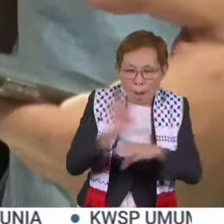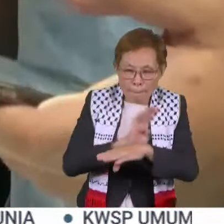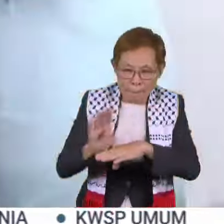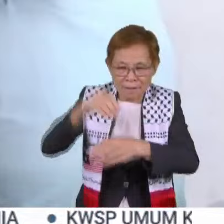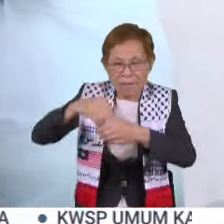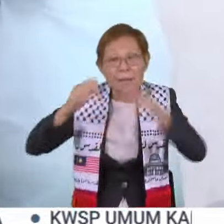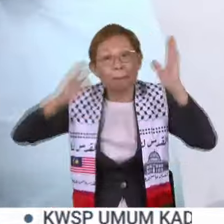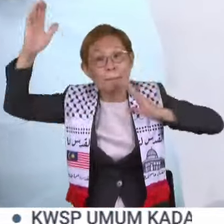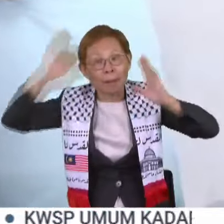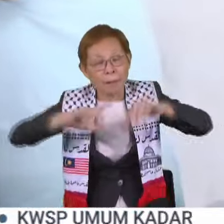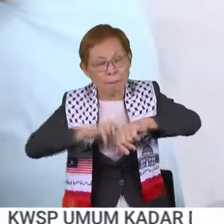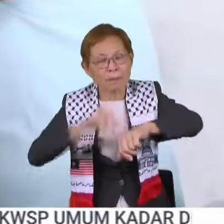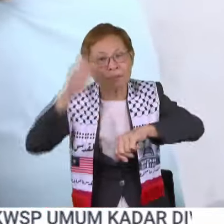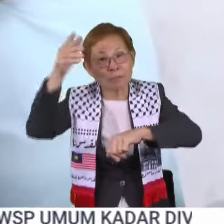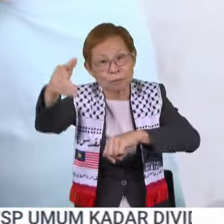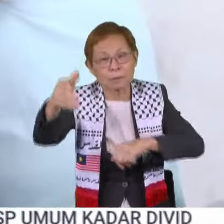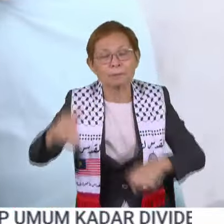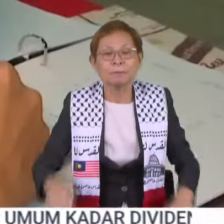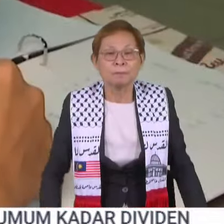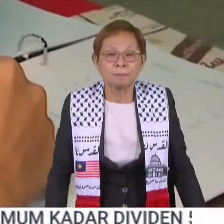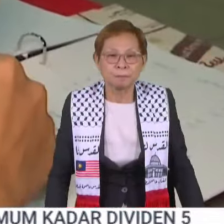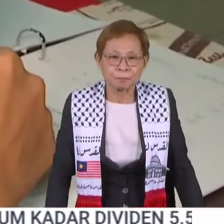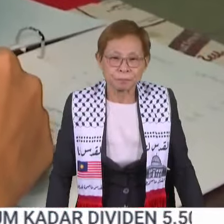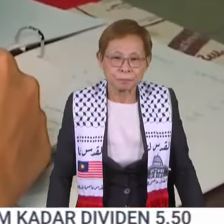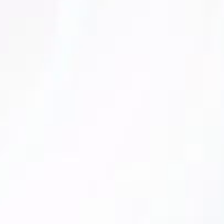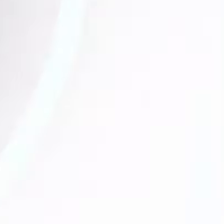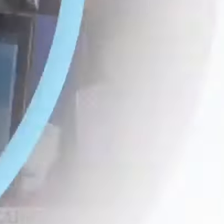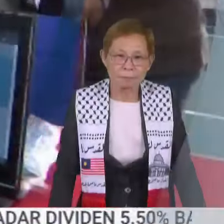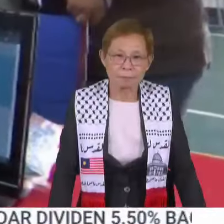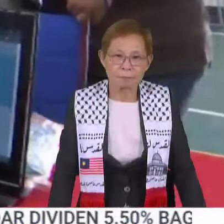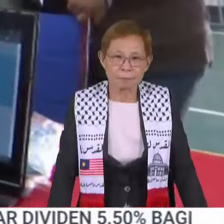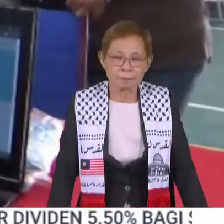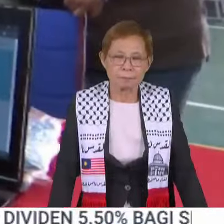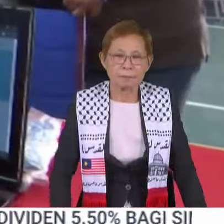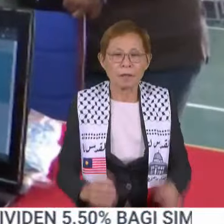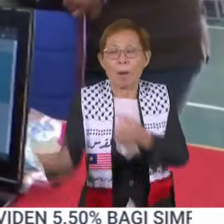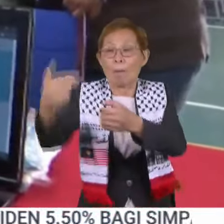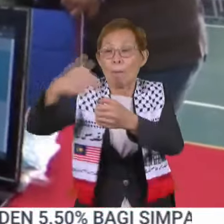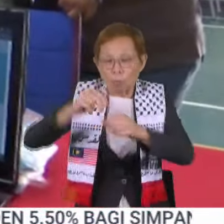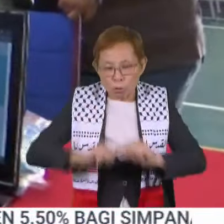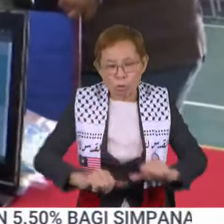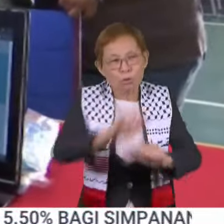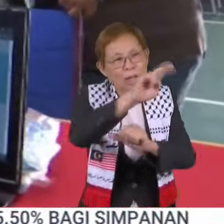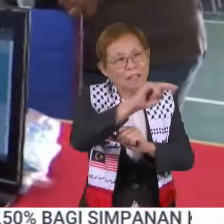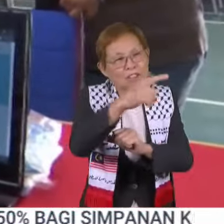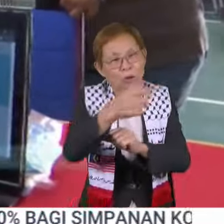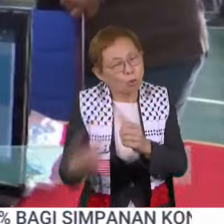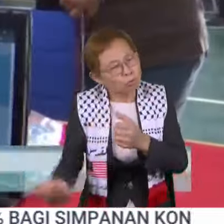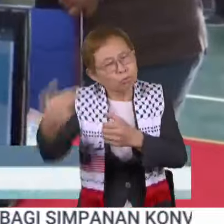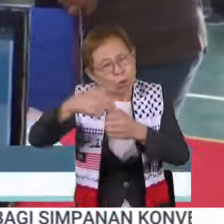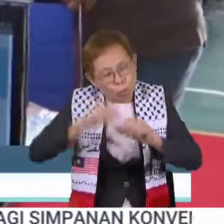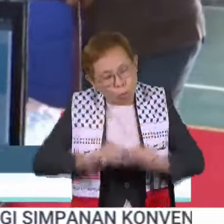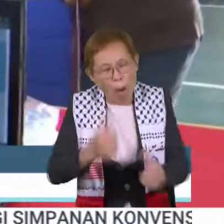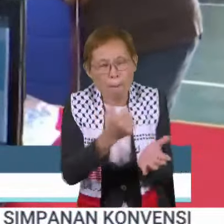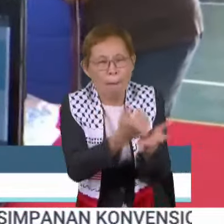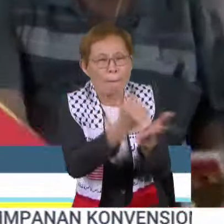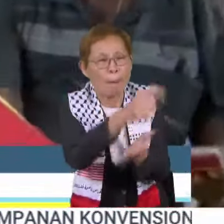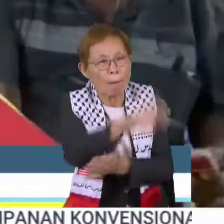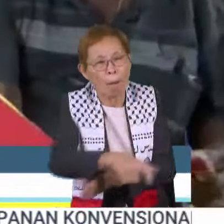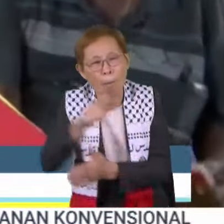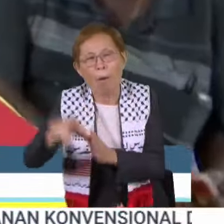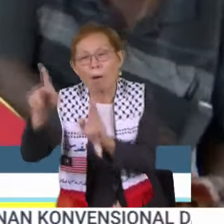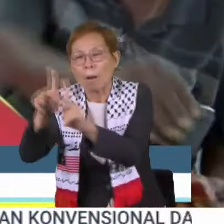di Malaysia pada masa akan datang penglibatan berterusan ngo diseru untuk terus membantu penduduk luar